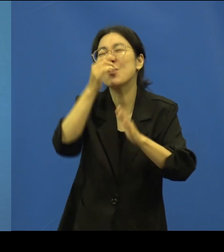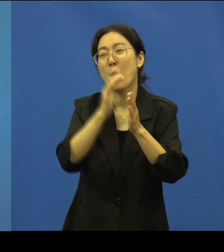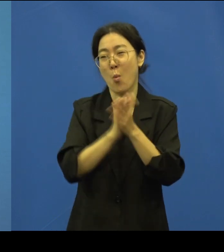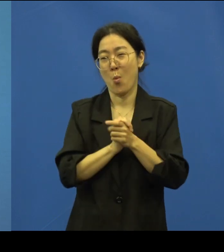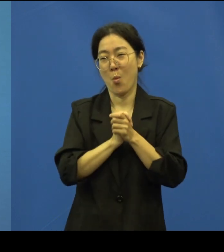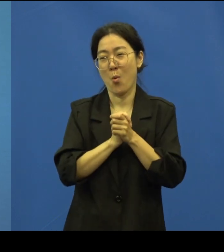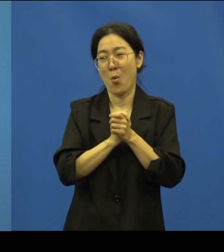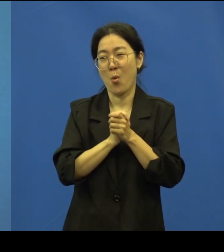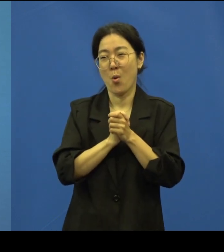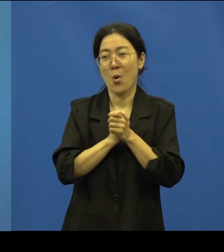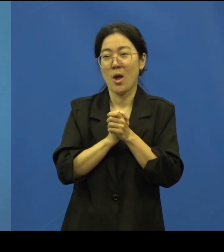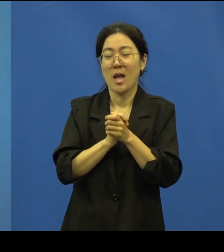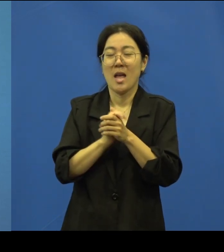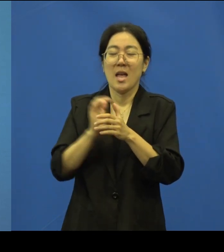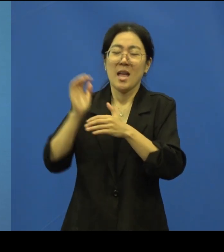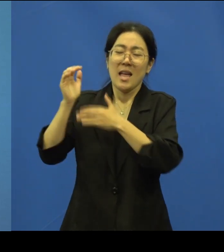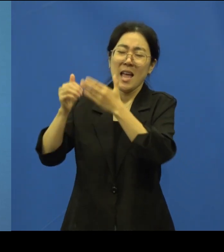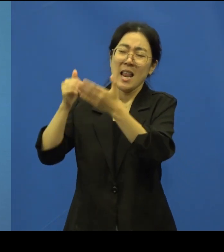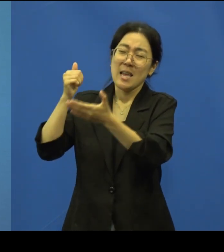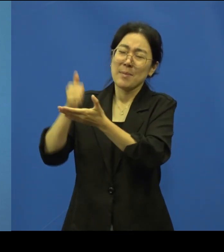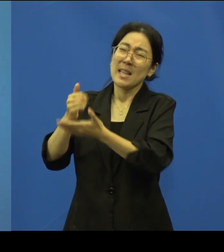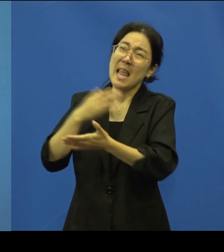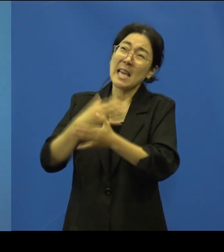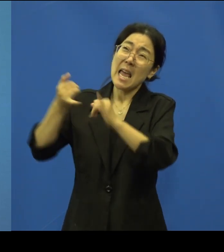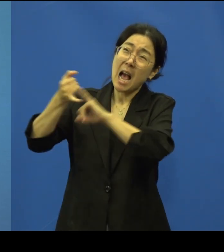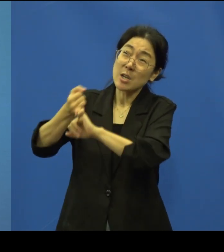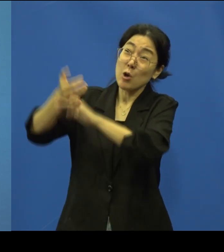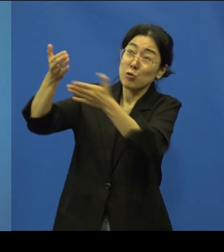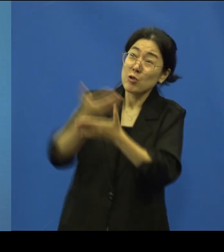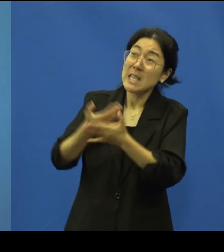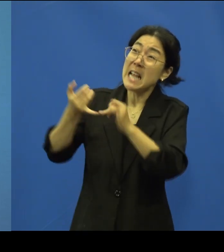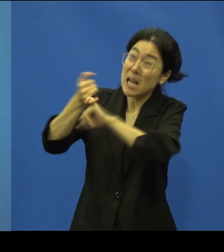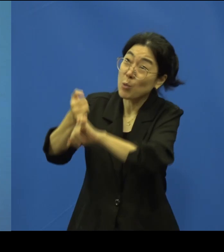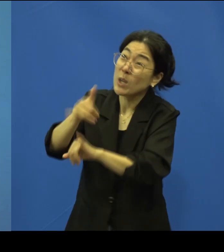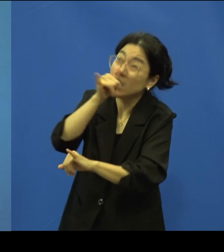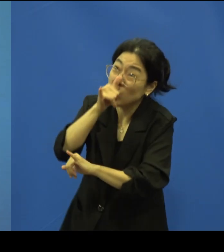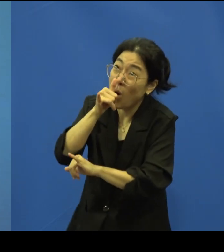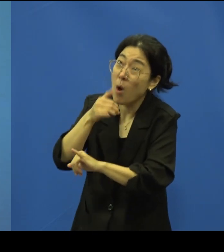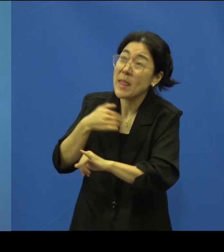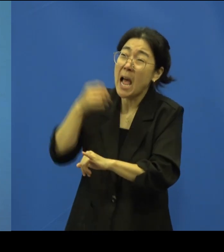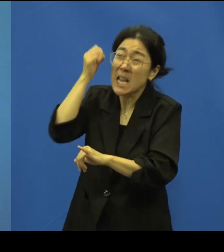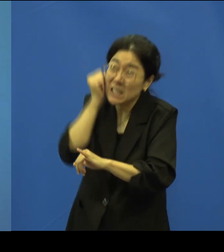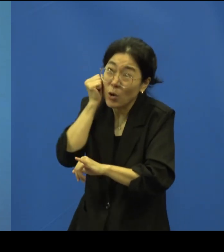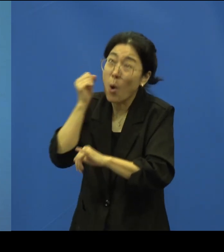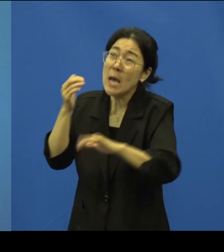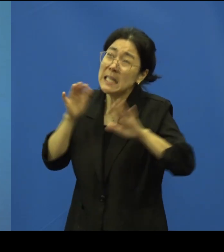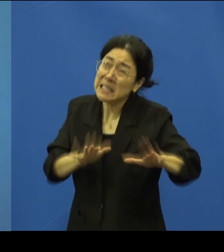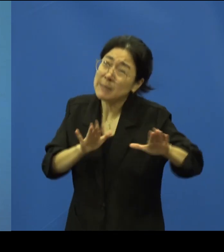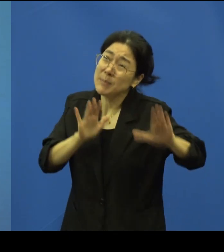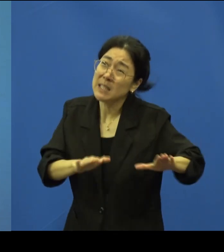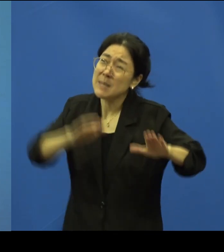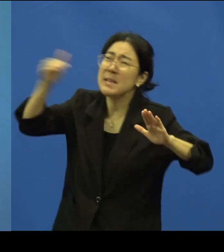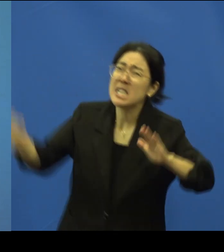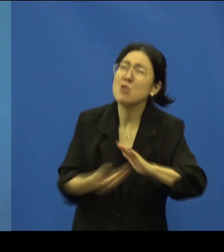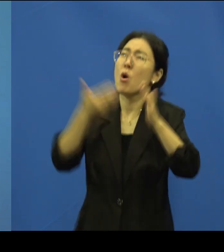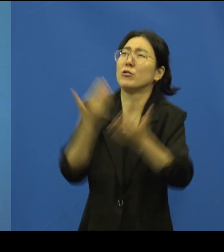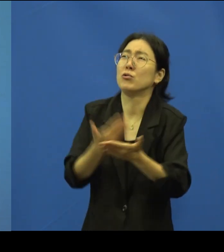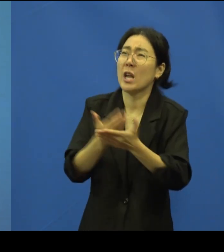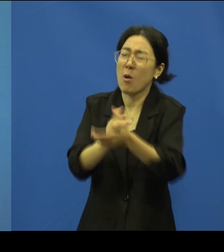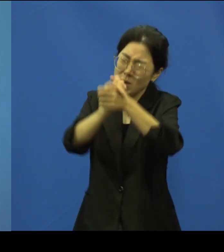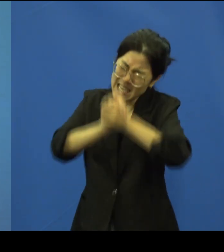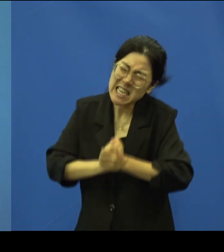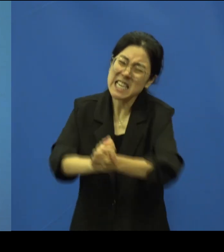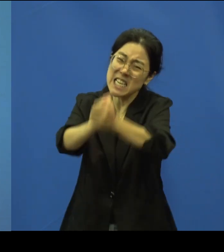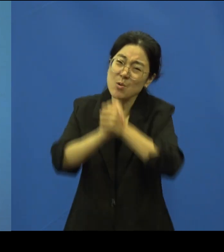그것은 바로 하나님께서 내게 약속으로 주신 그 약속이 이제 내 삶의 현재형이